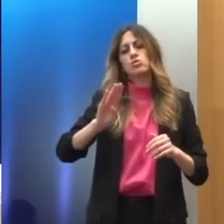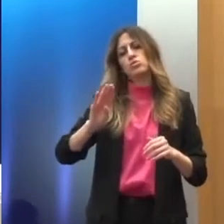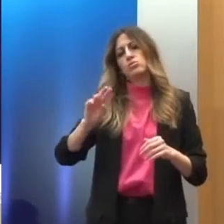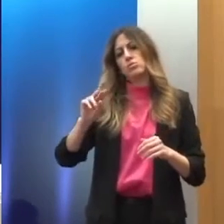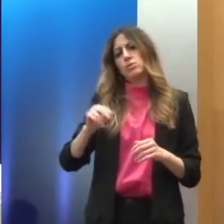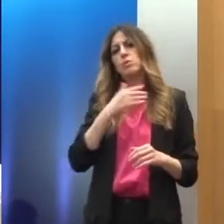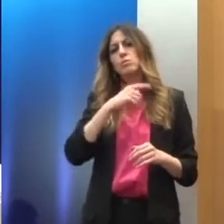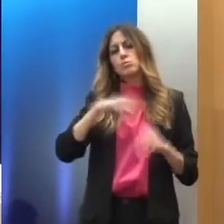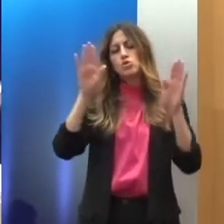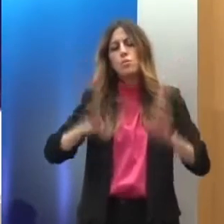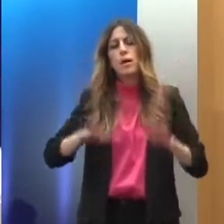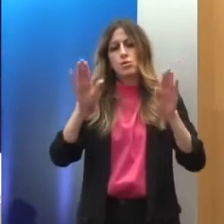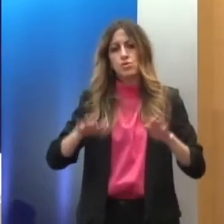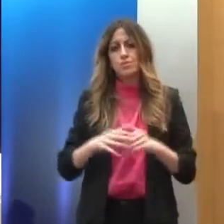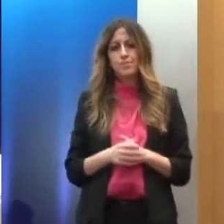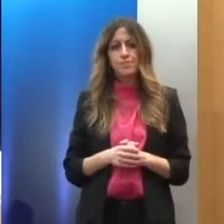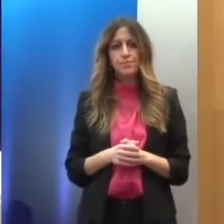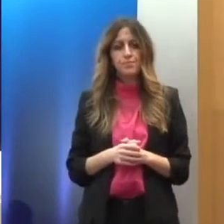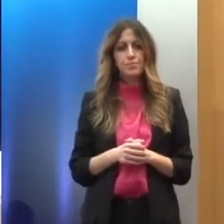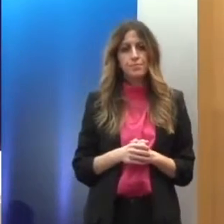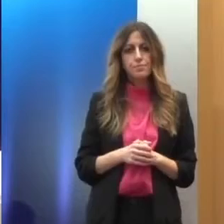ρητορική μίσους. Όλα αυτά, λοιπόν,